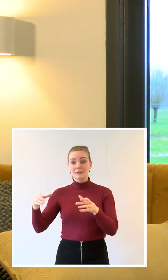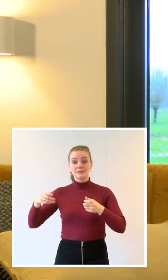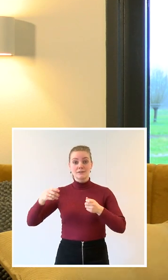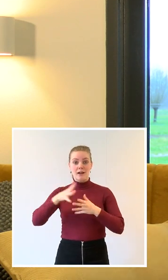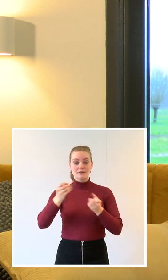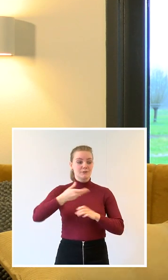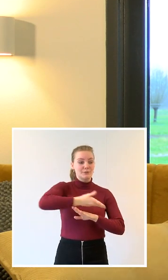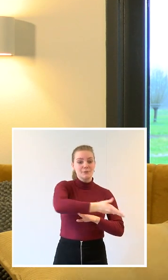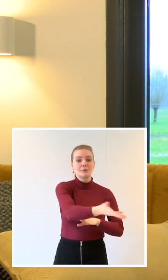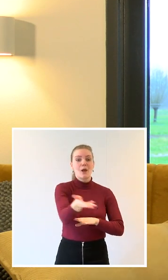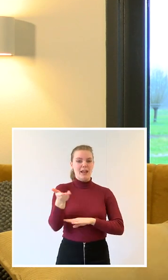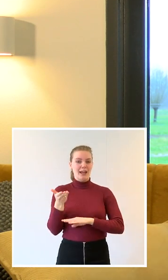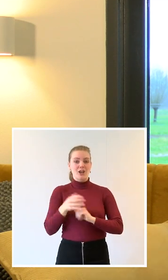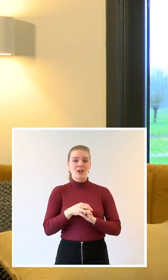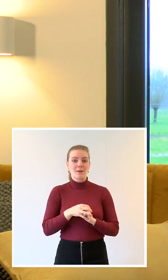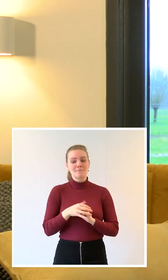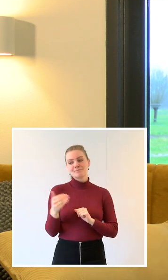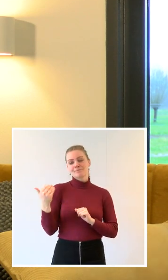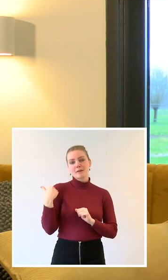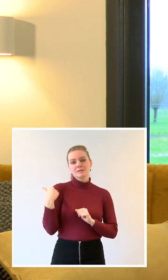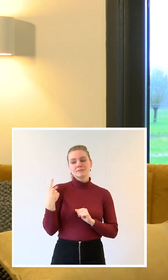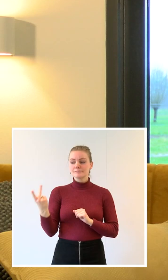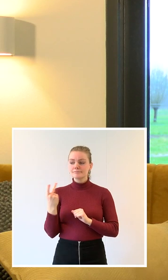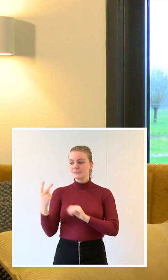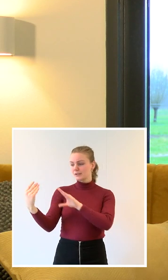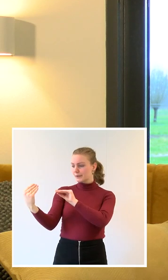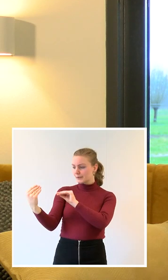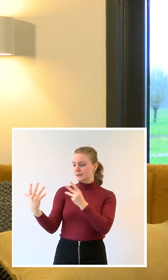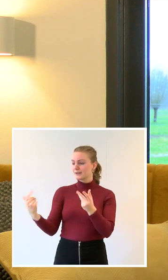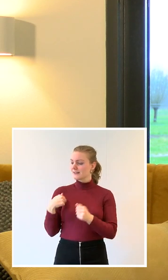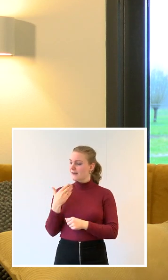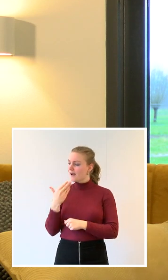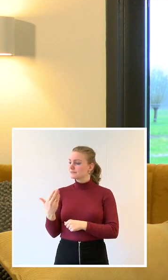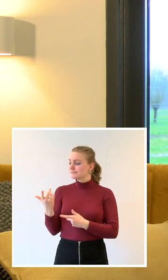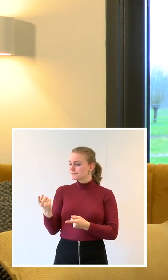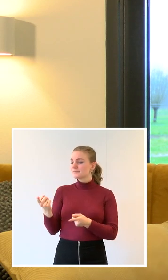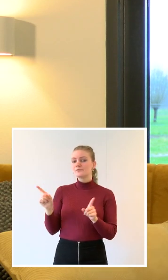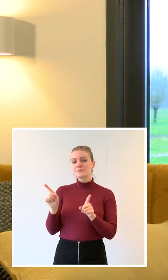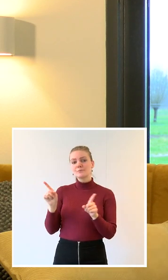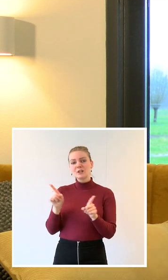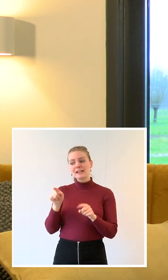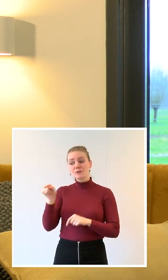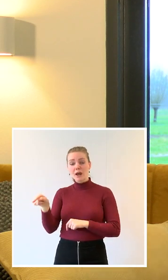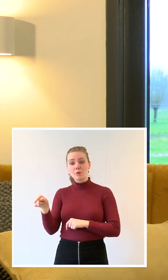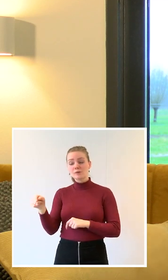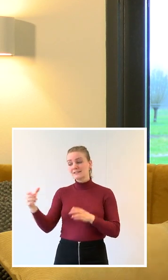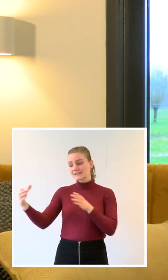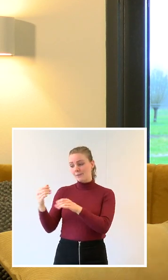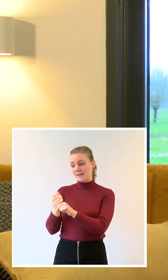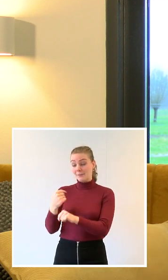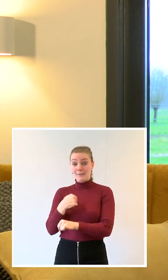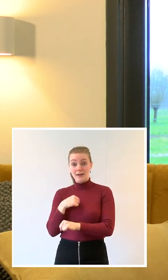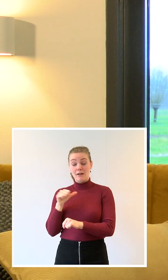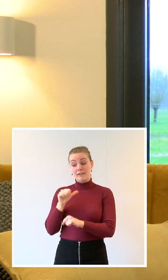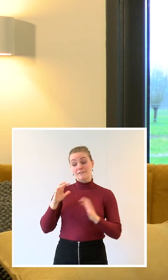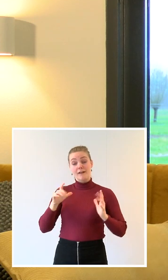met elkaar en toen vroeg ik aan haar van wat het nou voor haar betekende om samen te werken met mij en andere vrijwilligers, waarvan ze weet